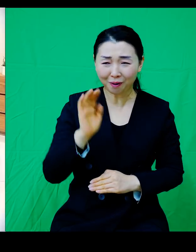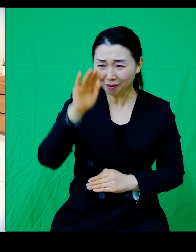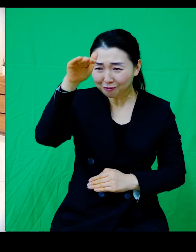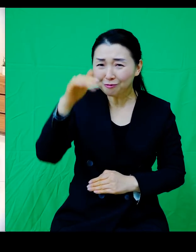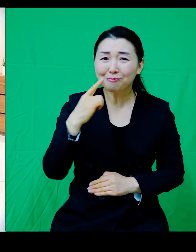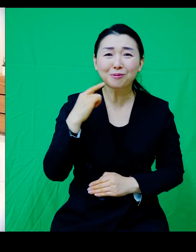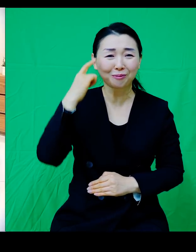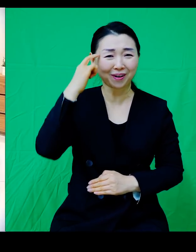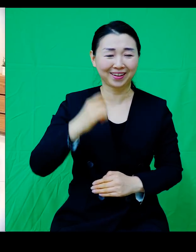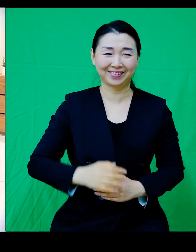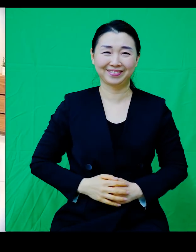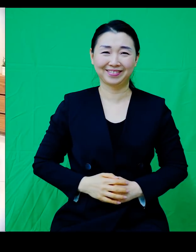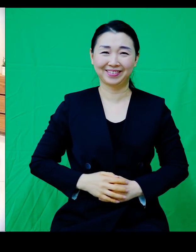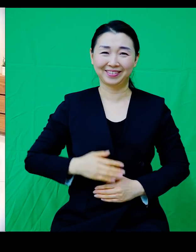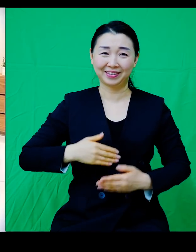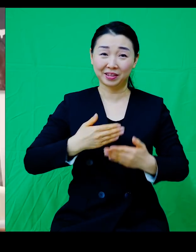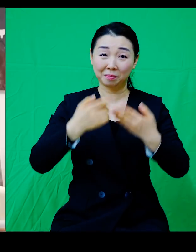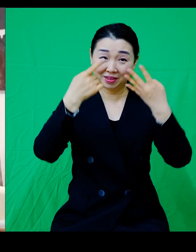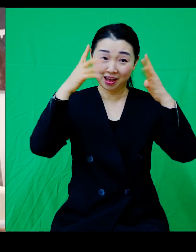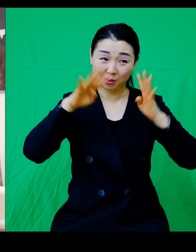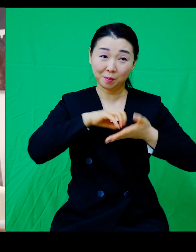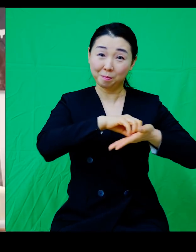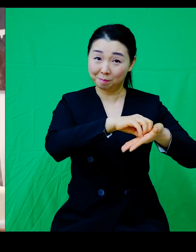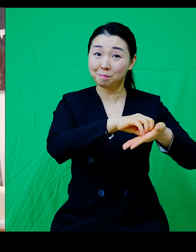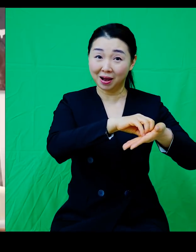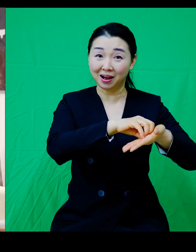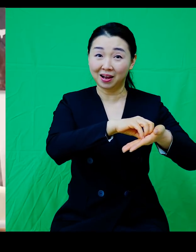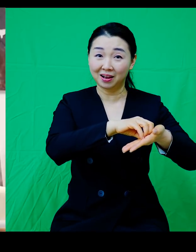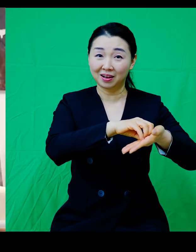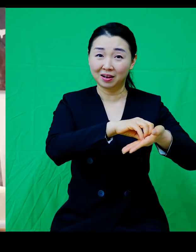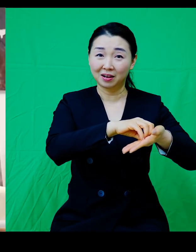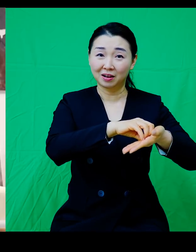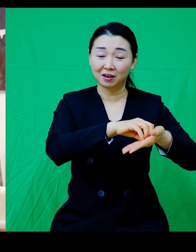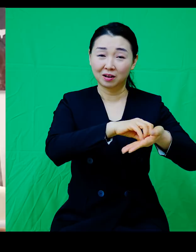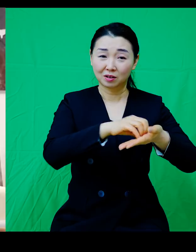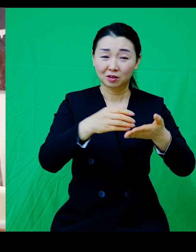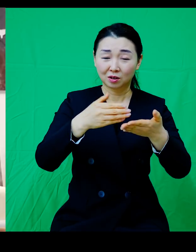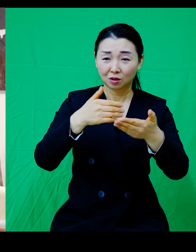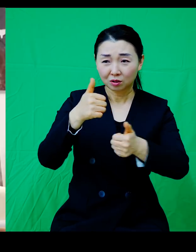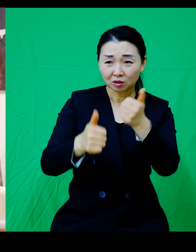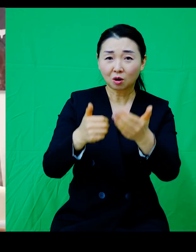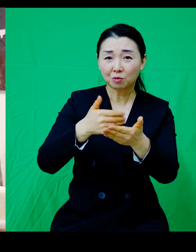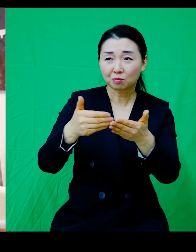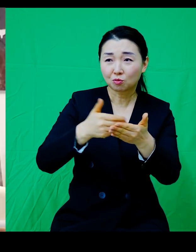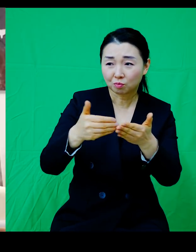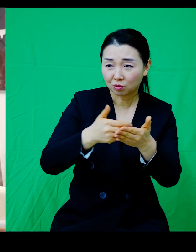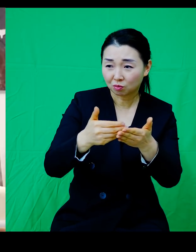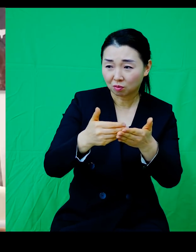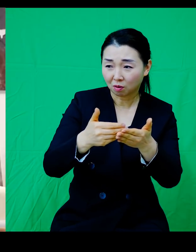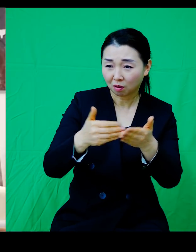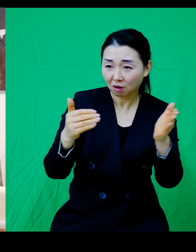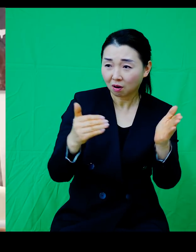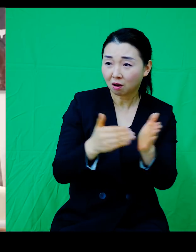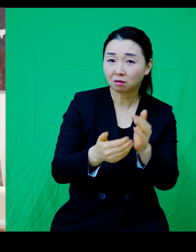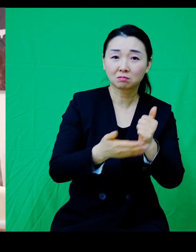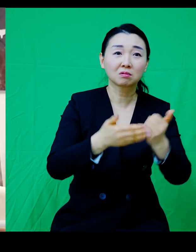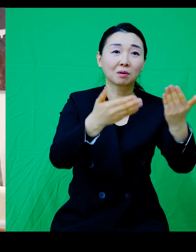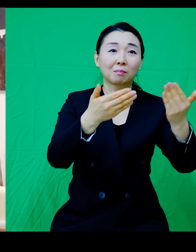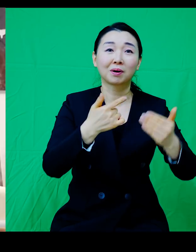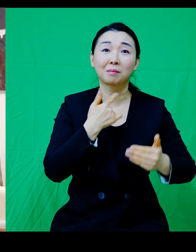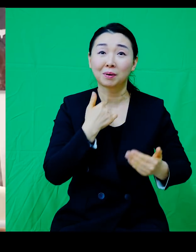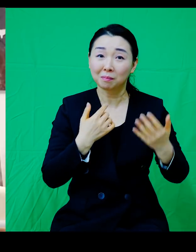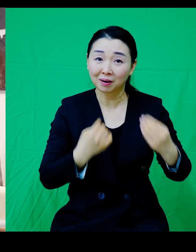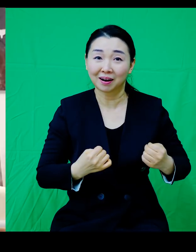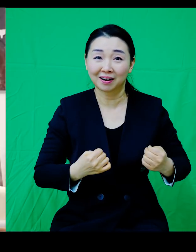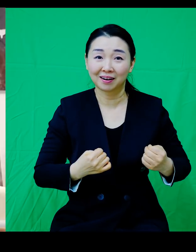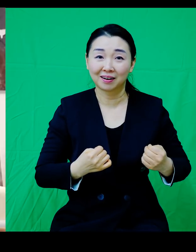굴곡 싫거든요, 저희는. 맞아요. 근데 제가 이제 미대에 들어갔는데 네, 입시 미술까지는 굉장히 칭찬을 많이